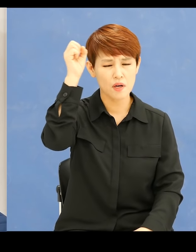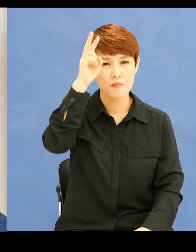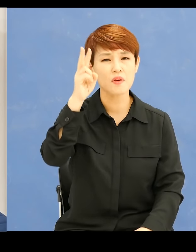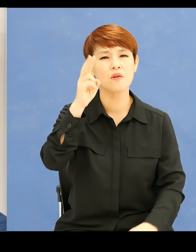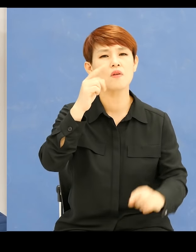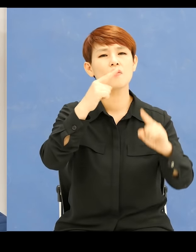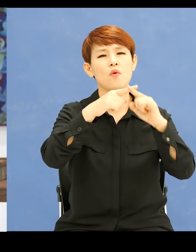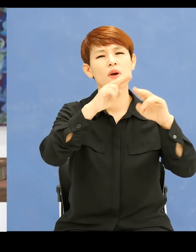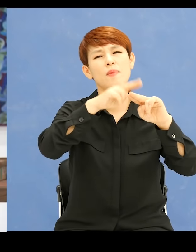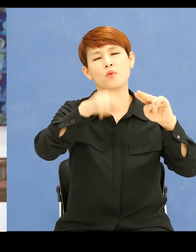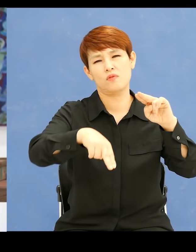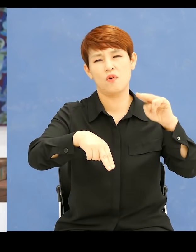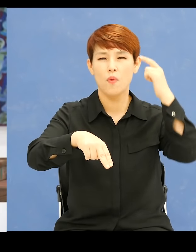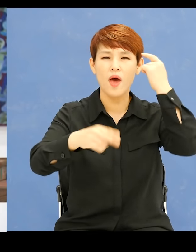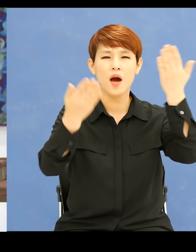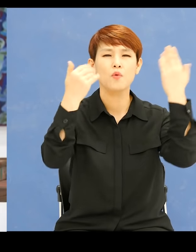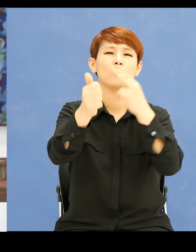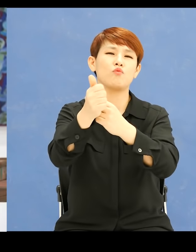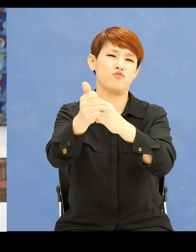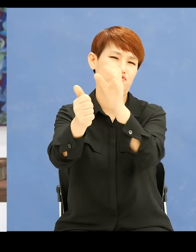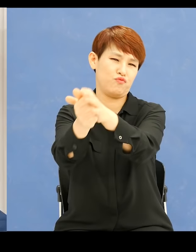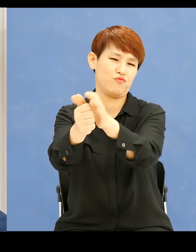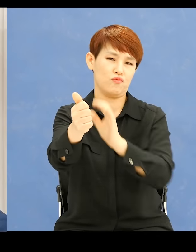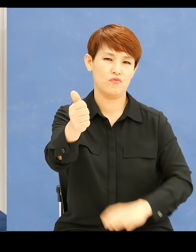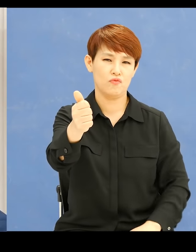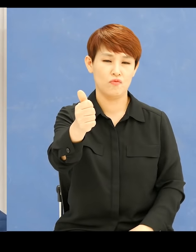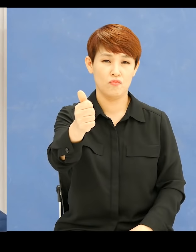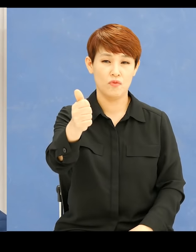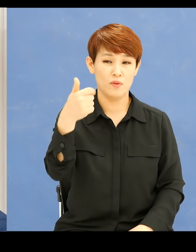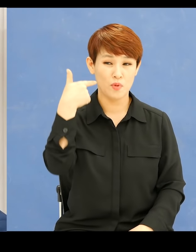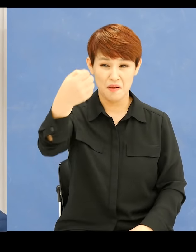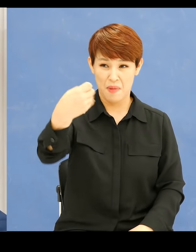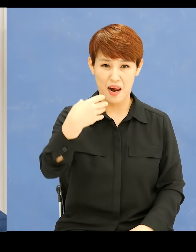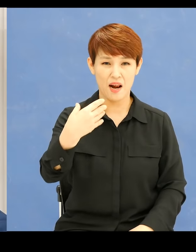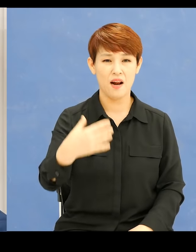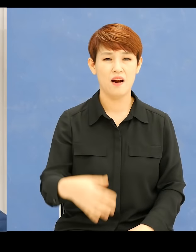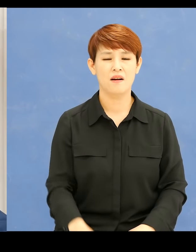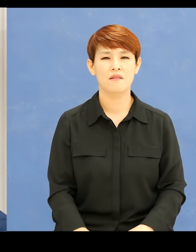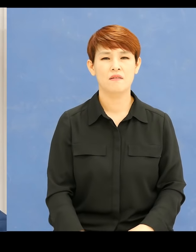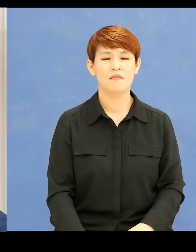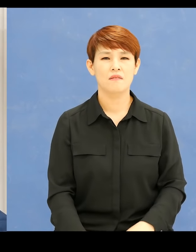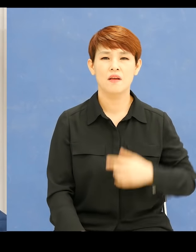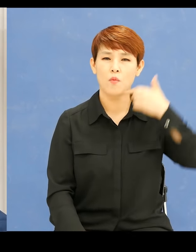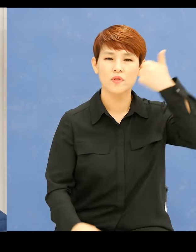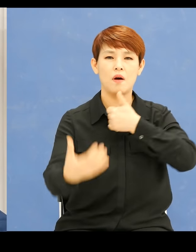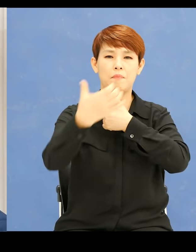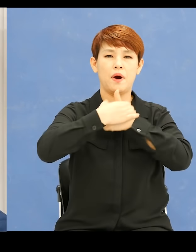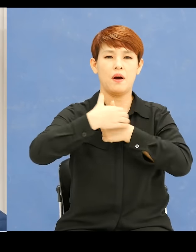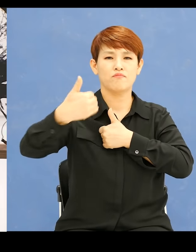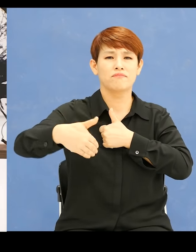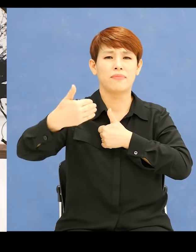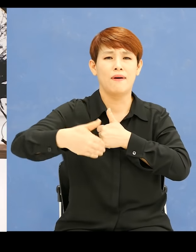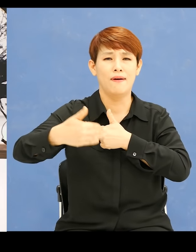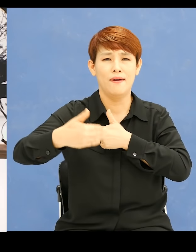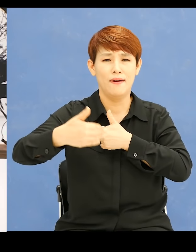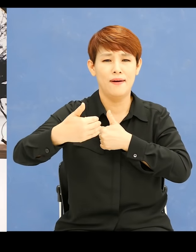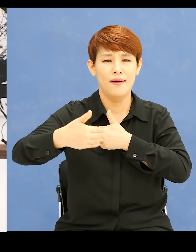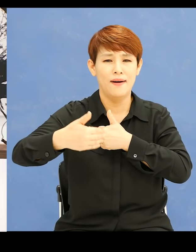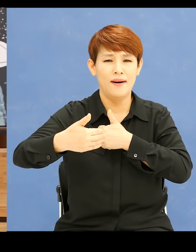교회를 떠나시게 되셨어요. 네. 교수님이 되셔서. 떠나시면서 목사님께서 저보고 목회를 이어받으라고 얘기를 하셔서. 아,